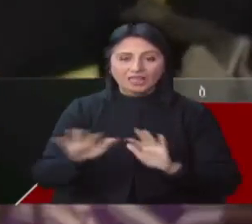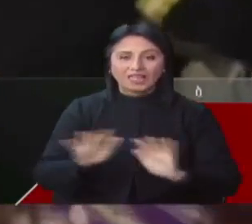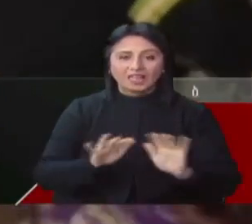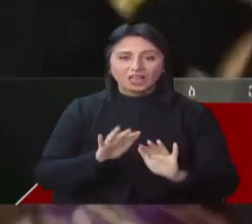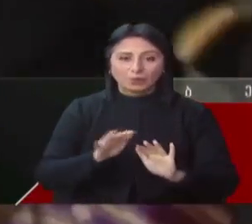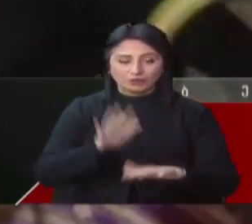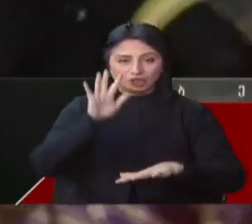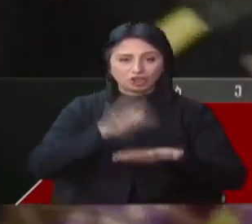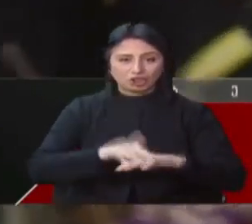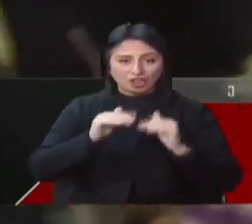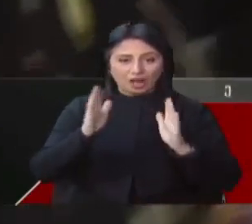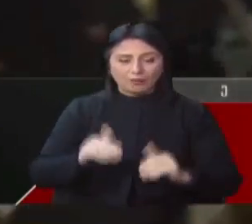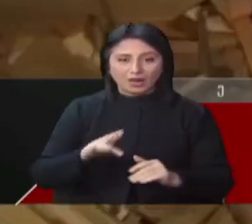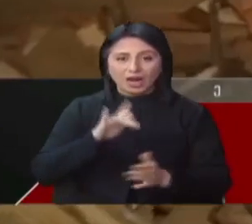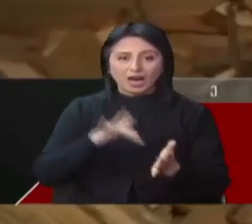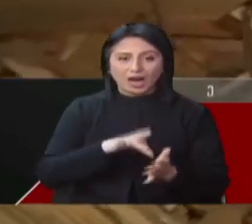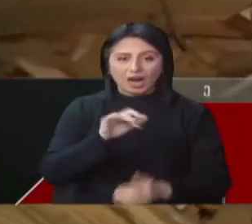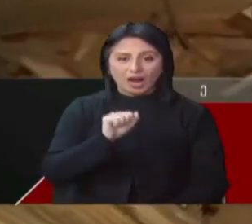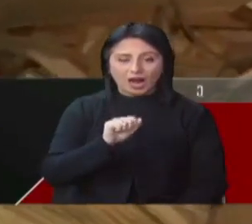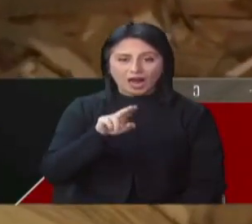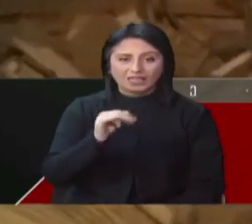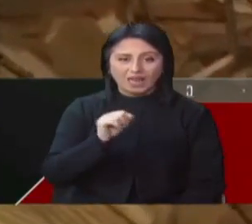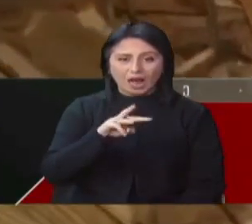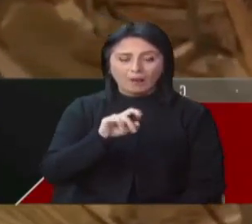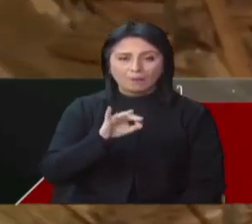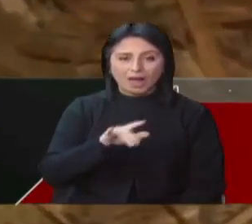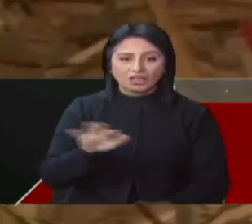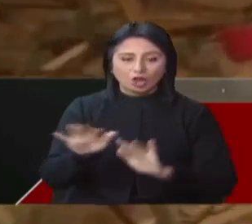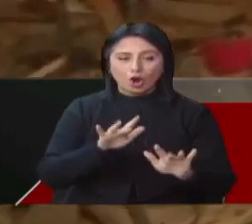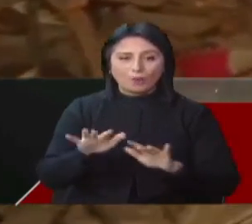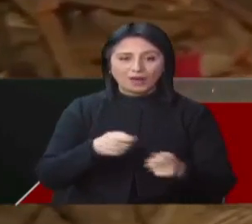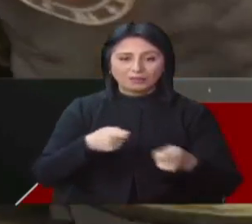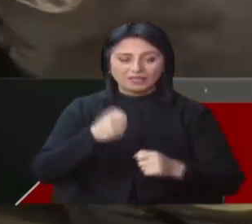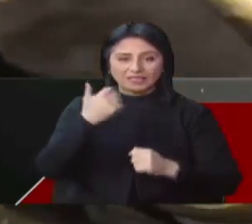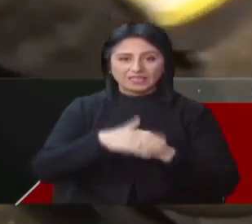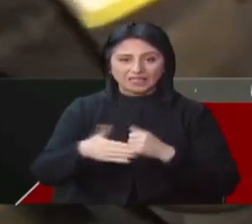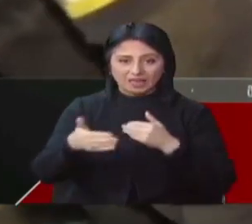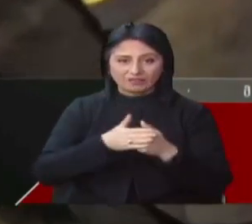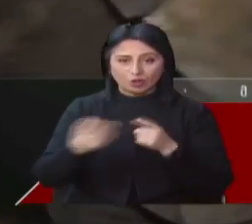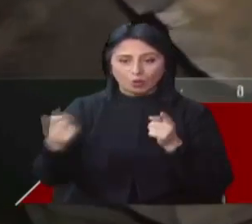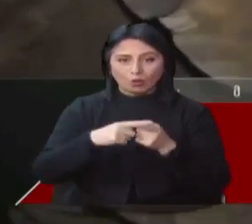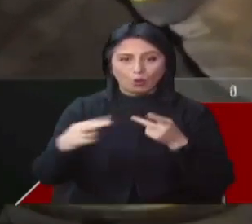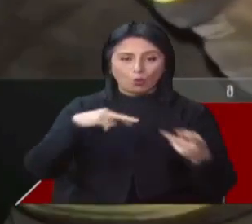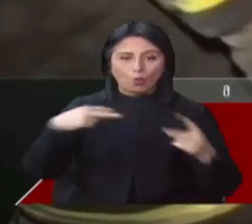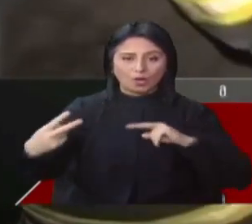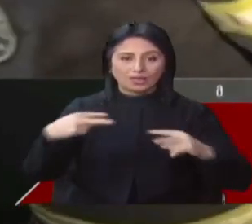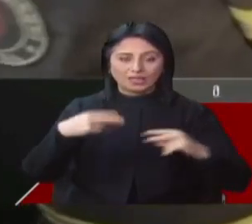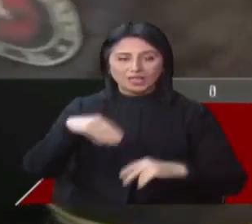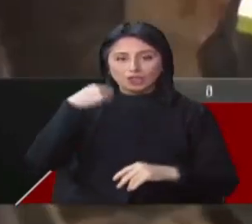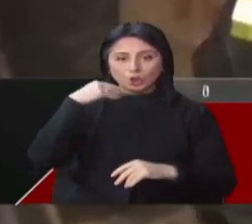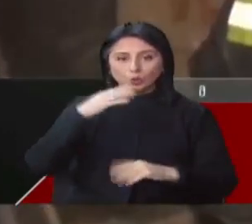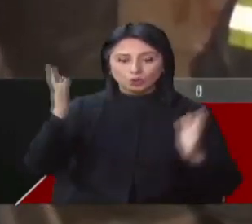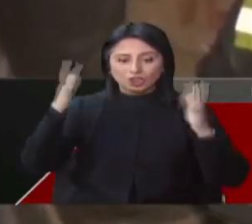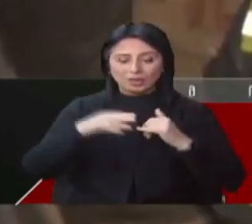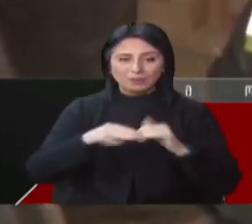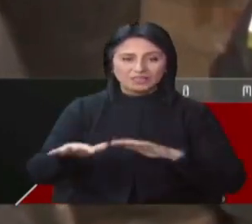მოქმედებს საველე შტაბიც, რომელიც ქალაქ ადიამანის ოპერატიული მართვის ცენტრთან არის მუდმივ კოორდინაციაში. თურქეთში